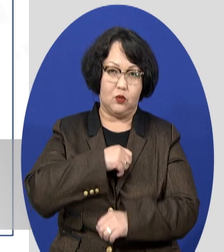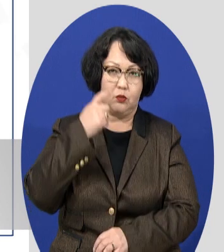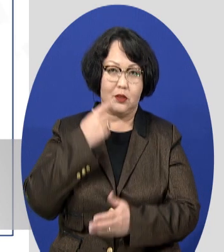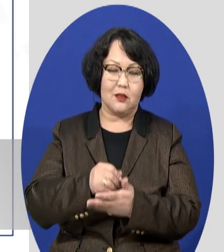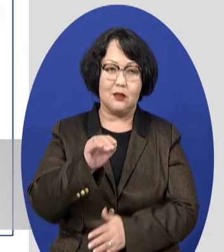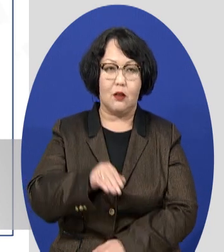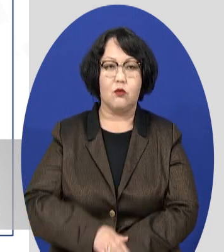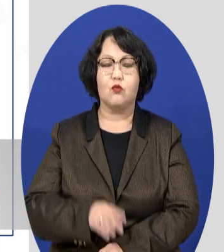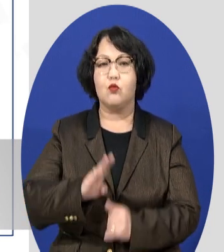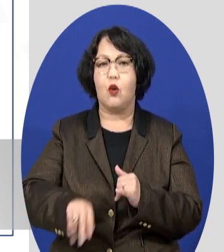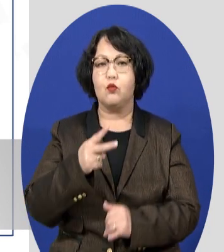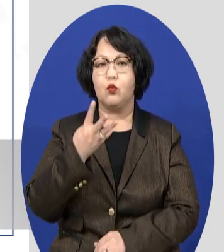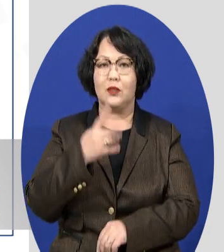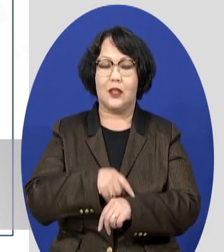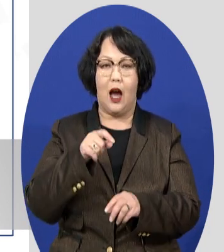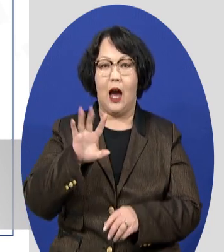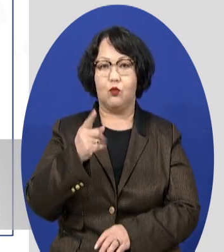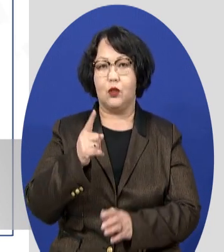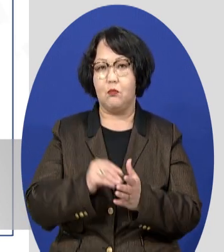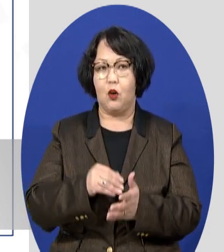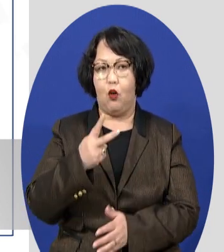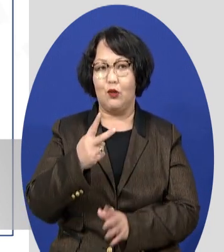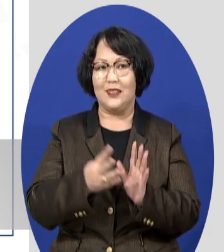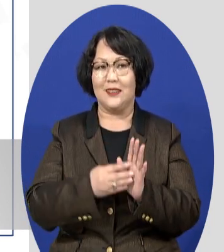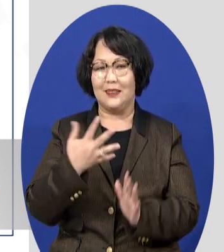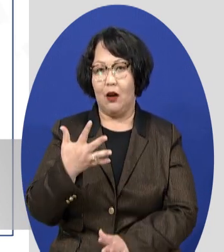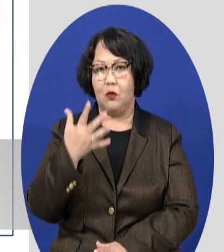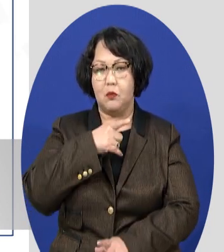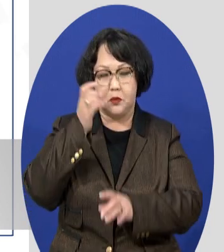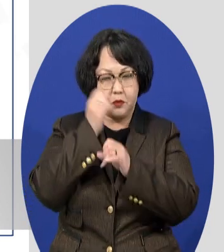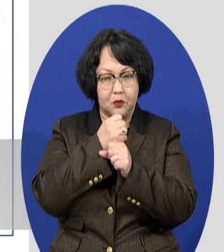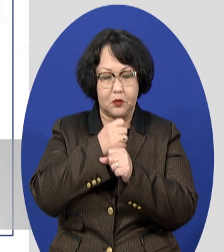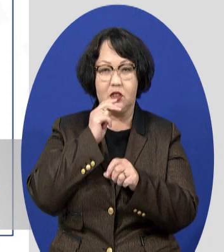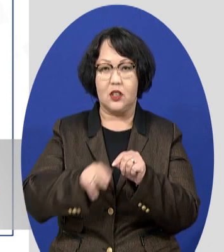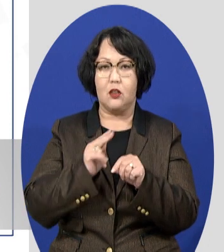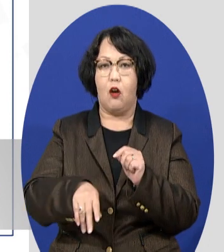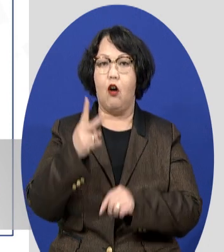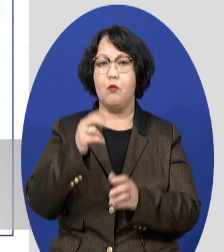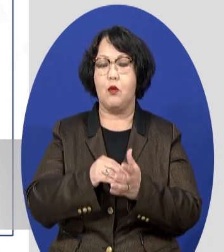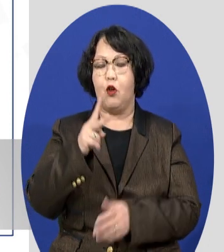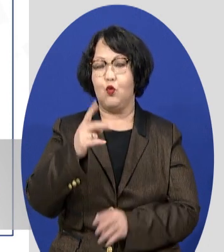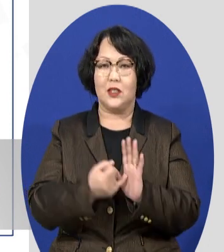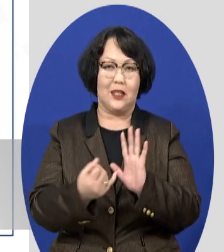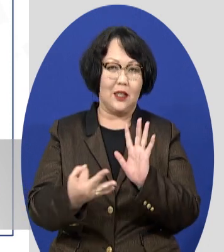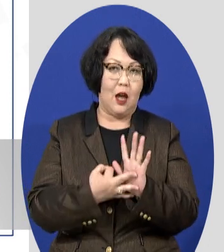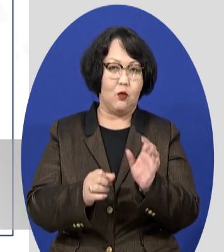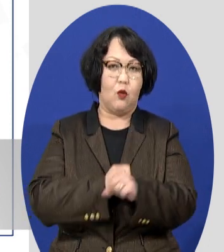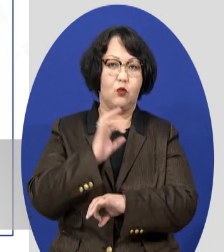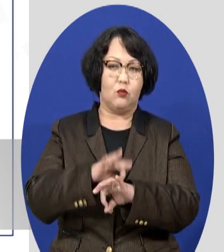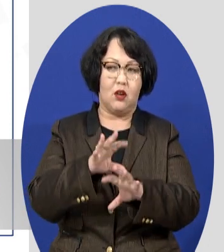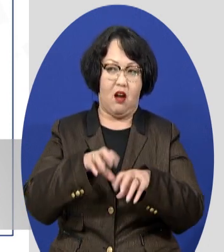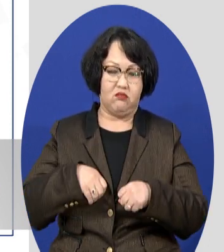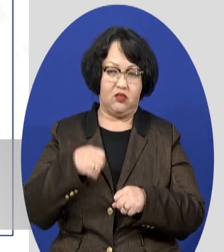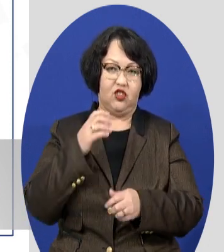За сүүлийн 24 цагийн хугацаанд нийтдээ 11295 сорьцсон шинжилгээ хийхэд 2268 тохиолдол шинээр